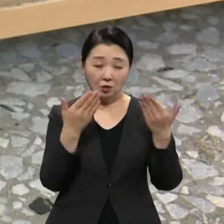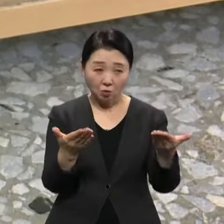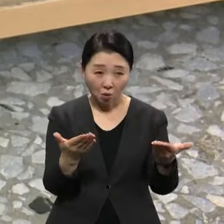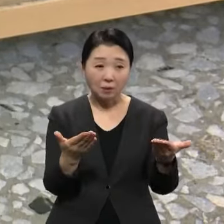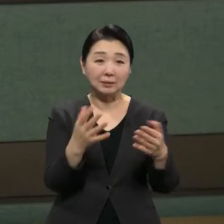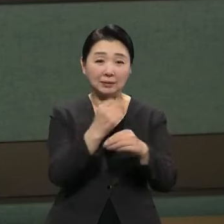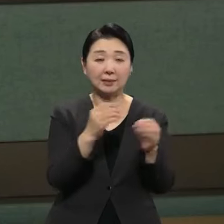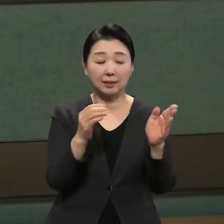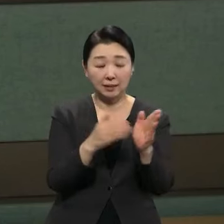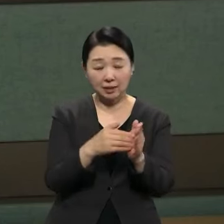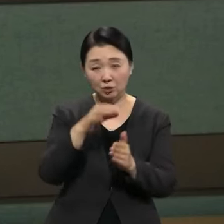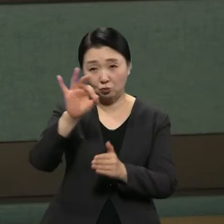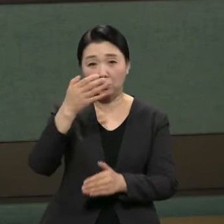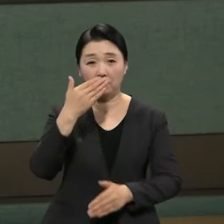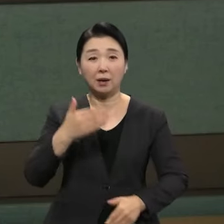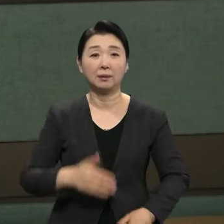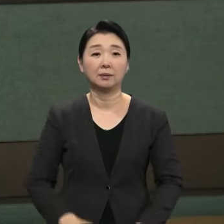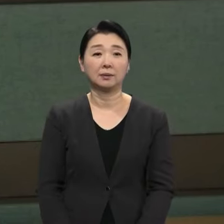수